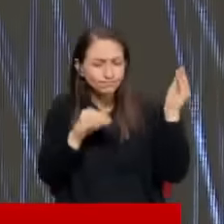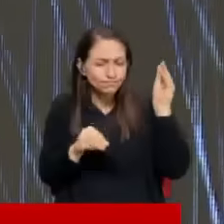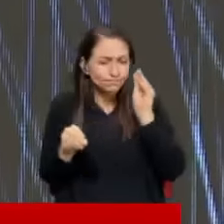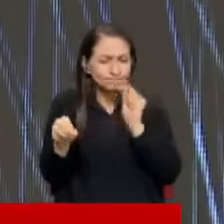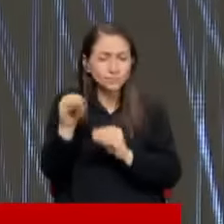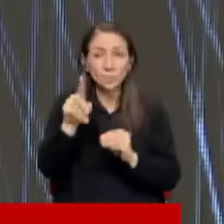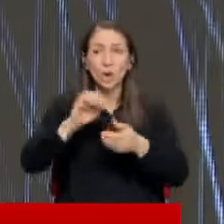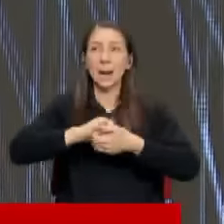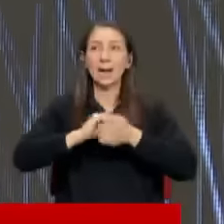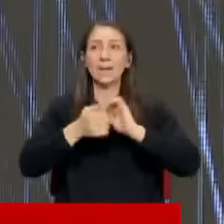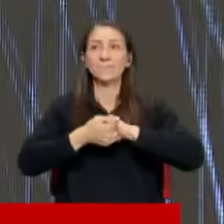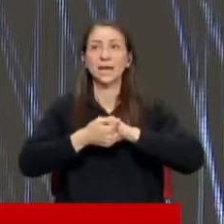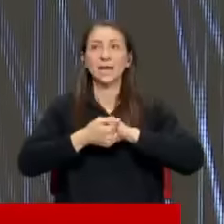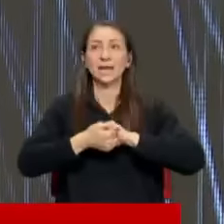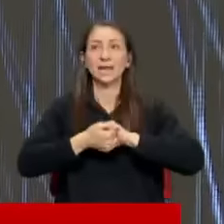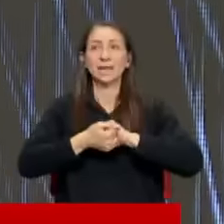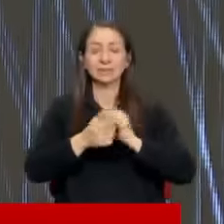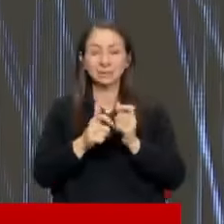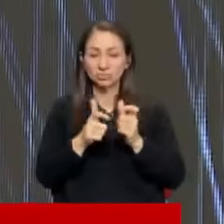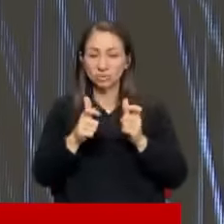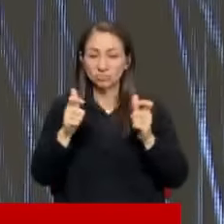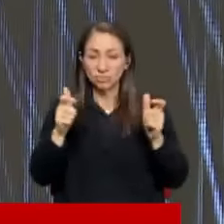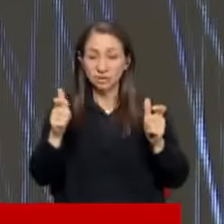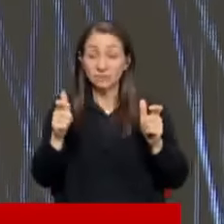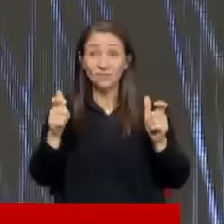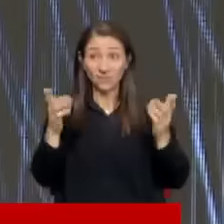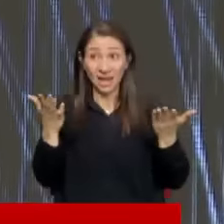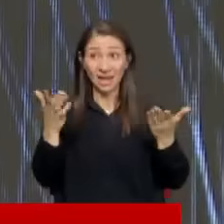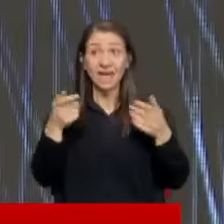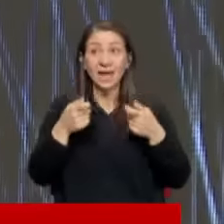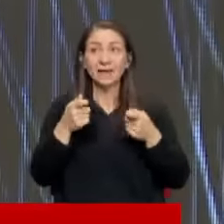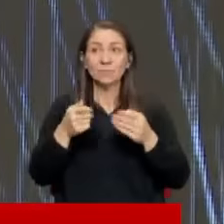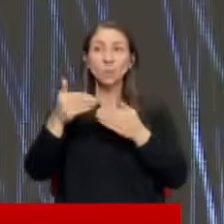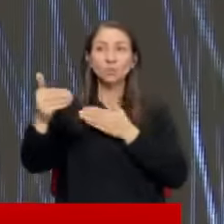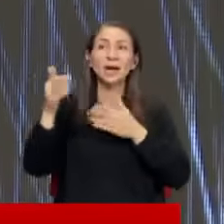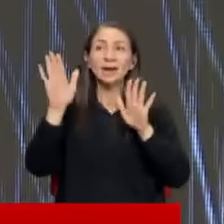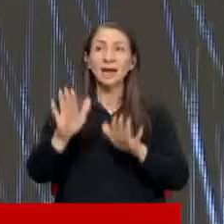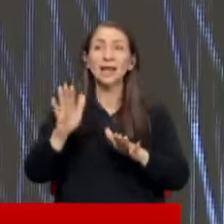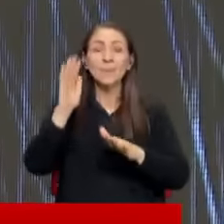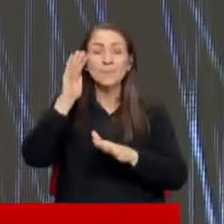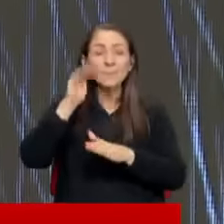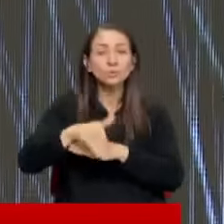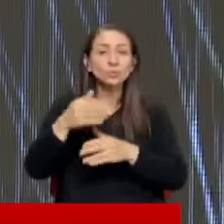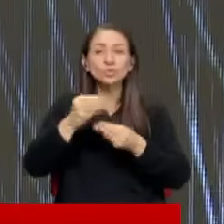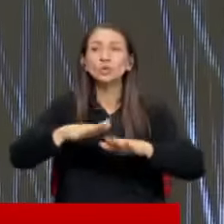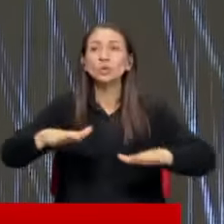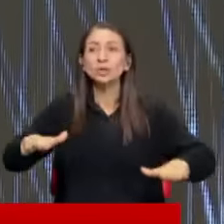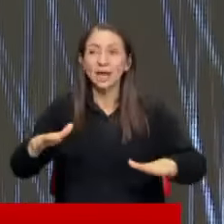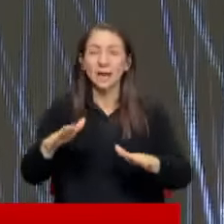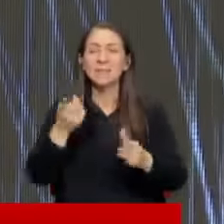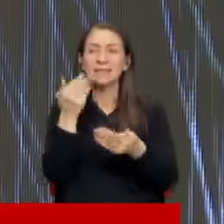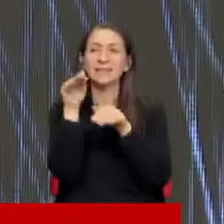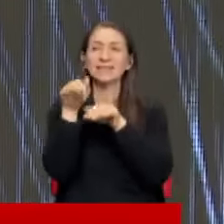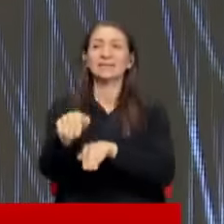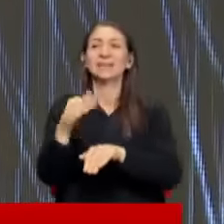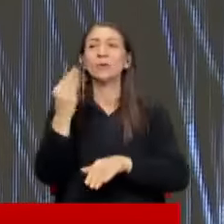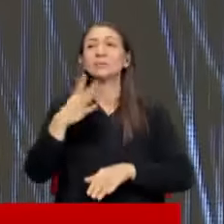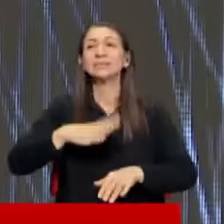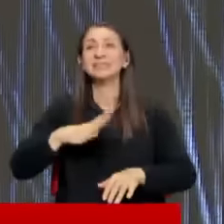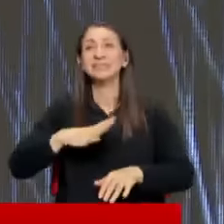bu kampanyayı geliştirdik ve eğitimden uzak kalan afetlere çocuklara bir desteğimiz olsun